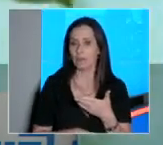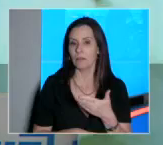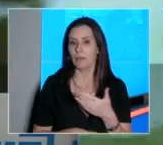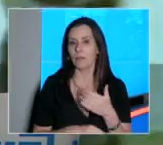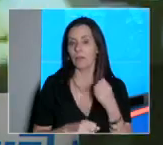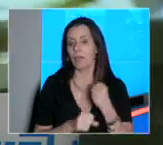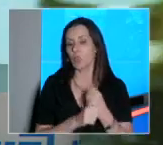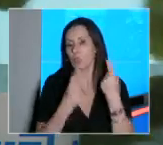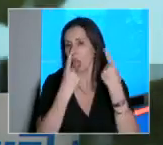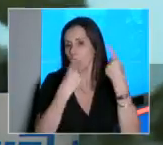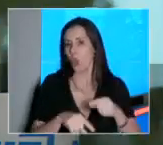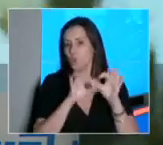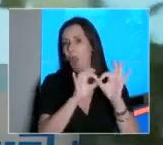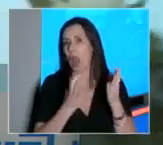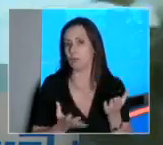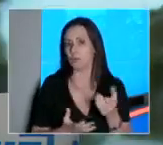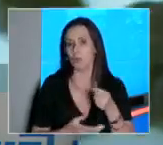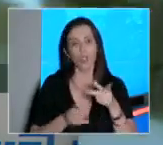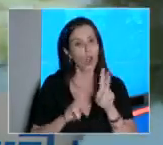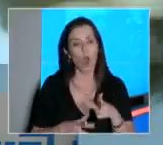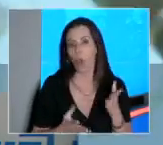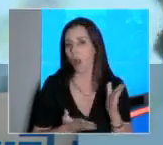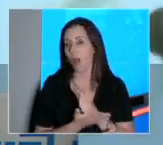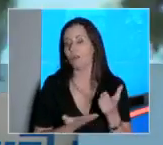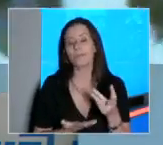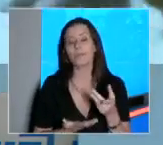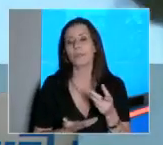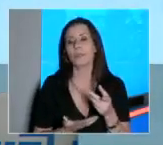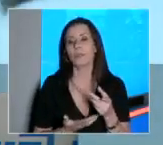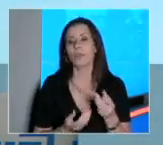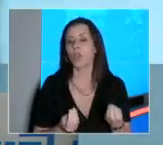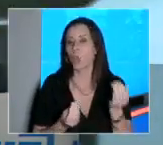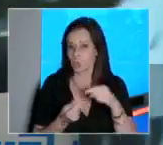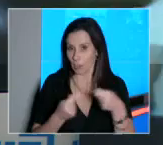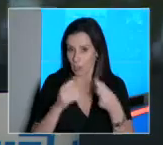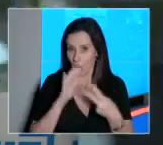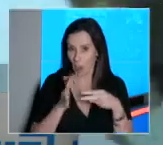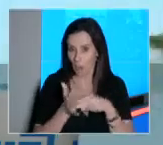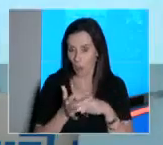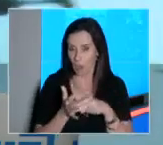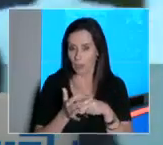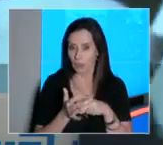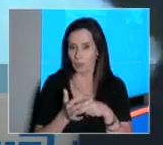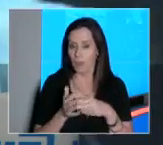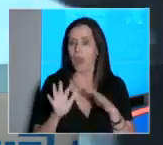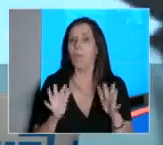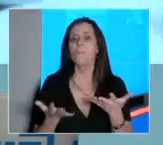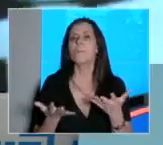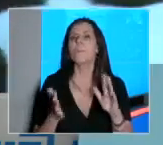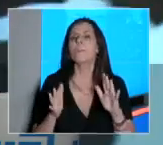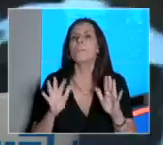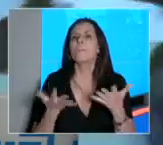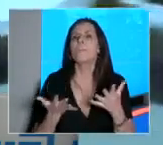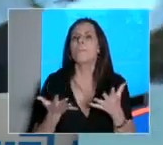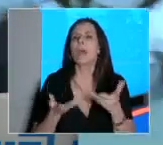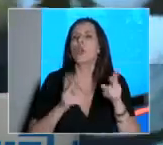ליצור את היום שלהם. אתה יכול לשפוט, תכניס את זה לקונטקסט הפוליטי הכללי, מה המשקלה שלהם, מה